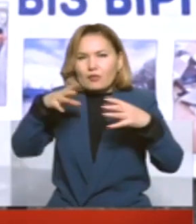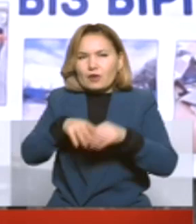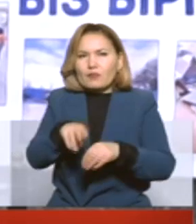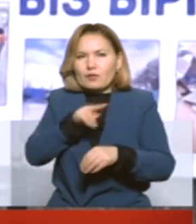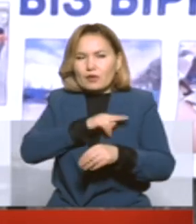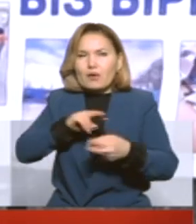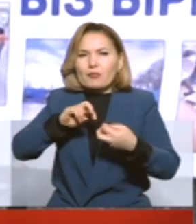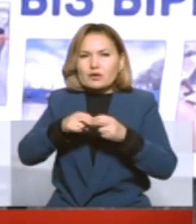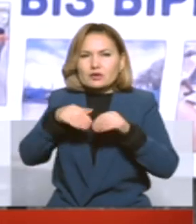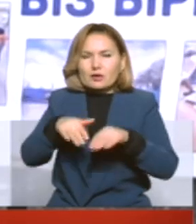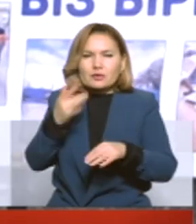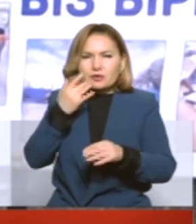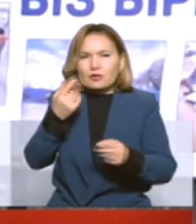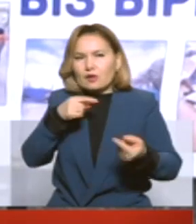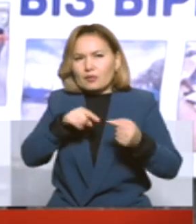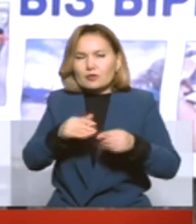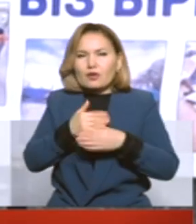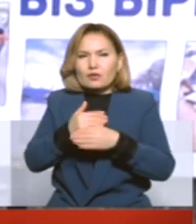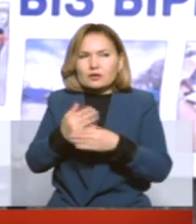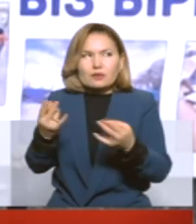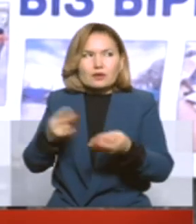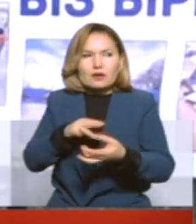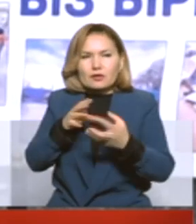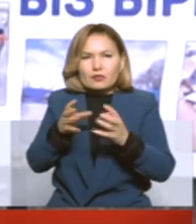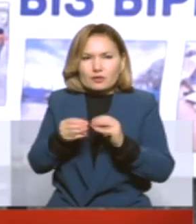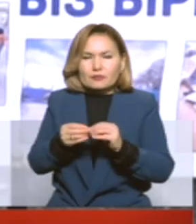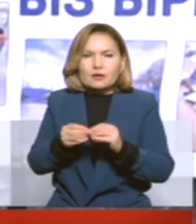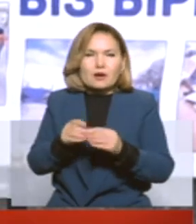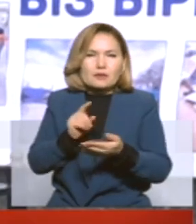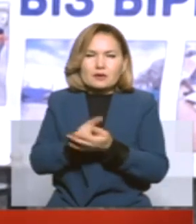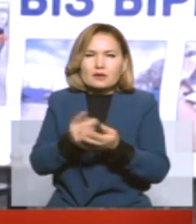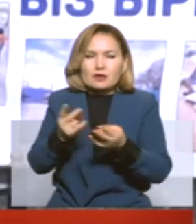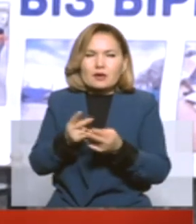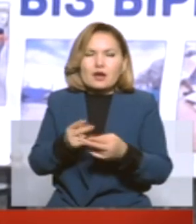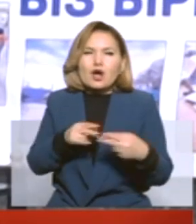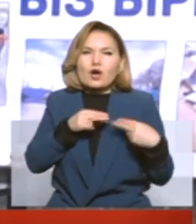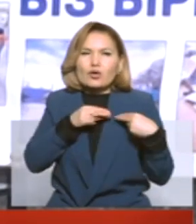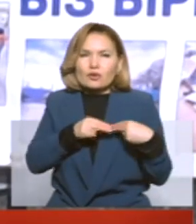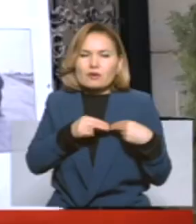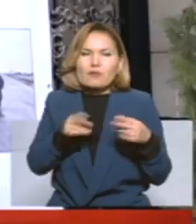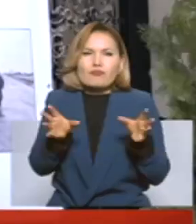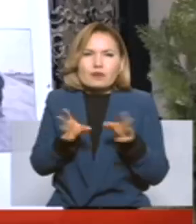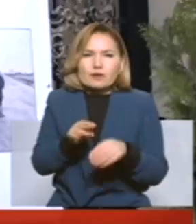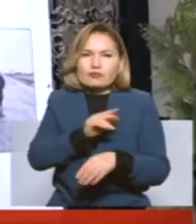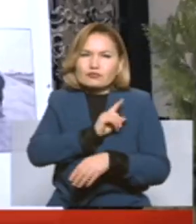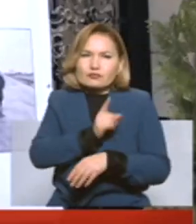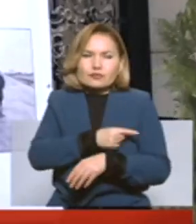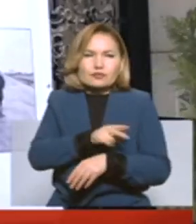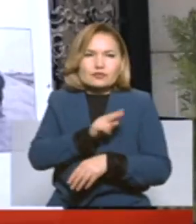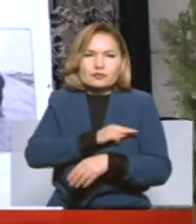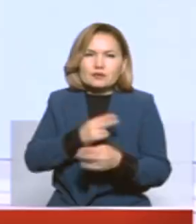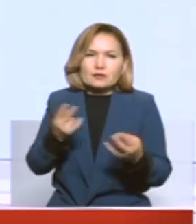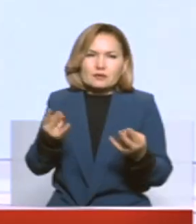мәселе. Әрдайым бір-бірімізді қолдау берейік, қолдау көрсетейік. Күшіміз әрдайым бірлікте.